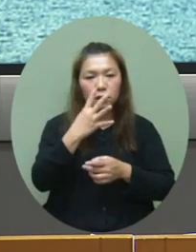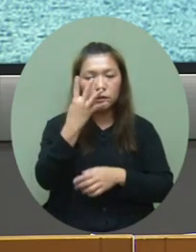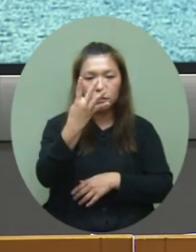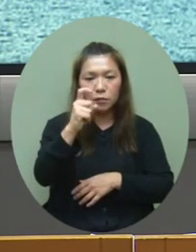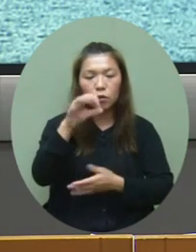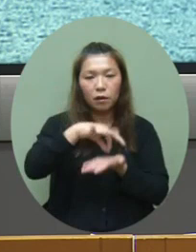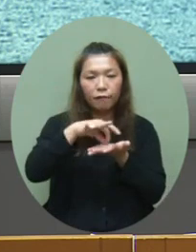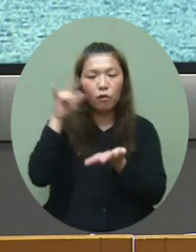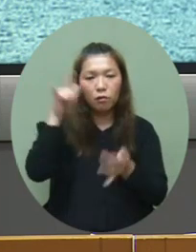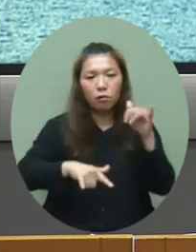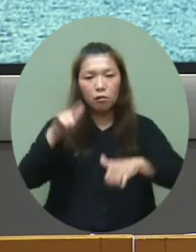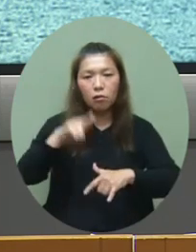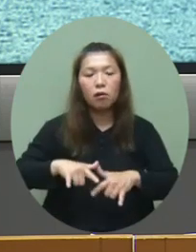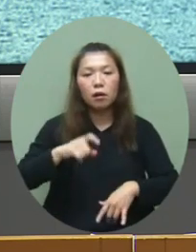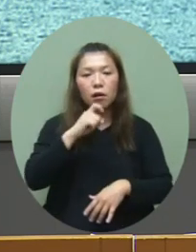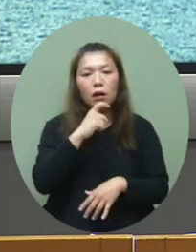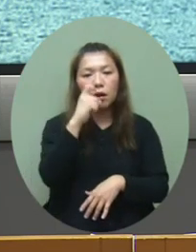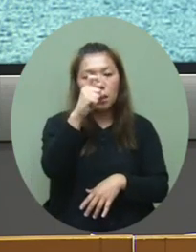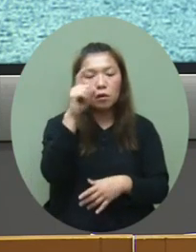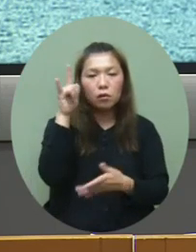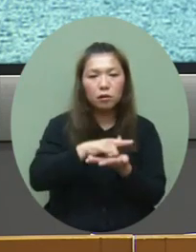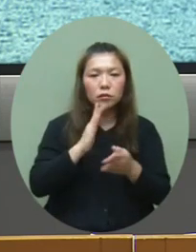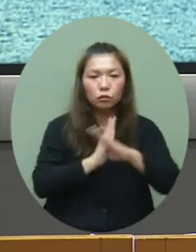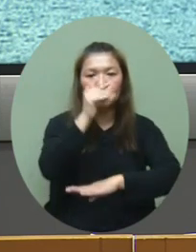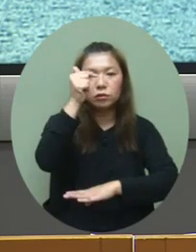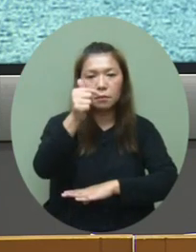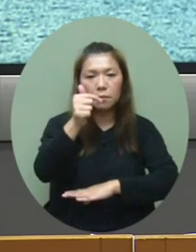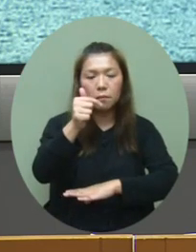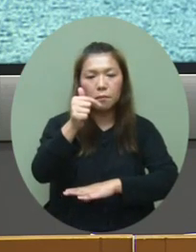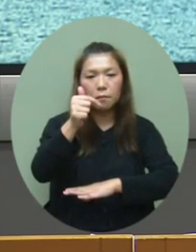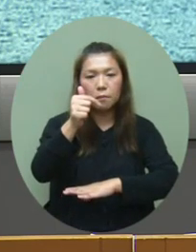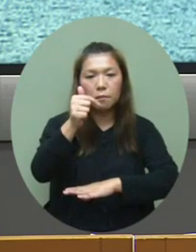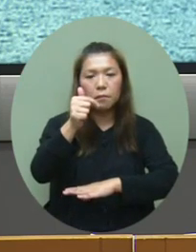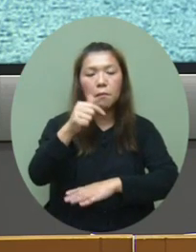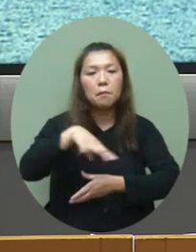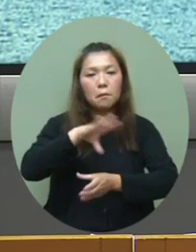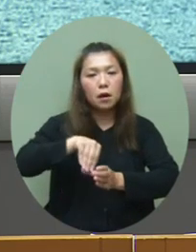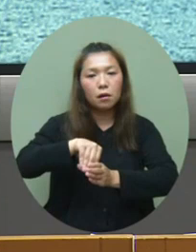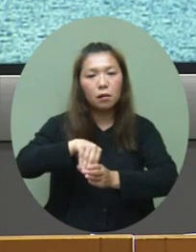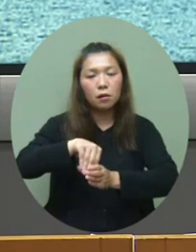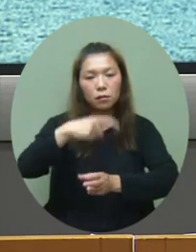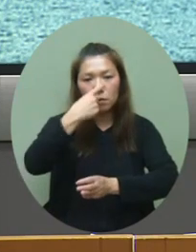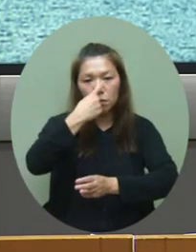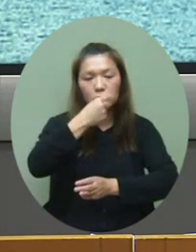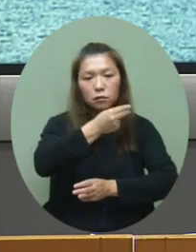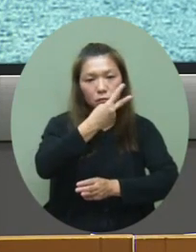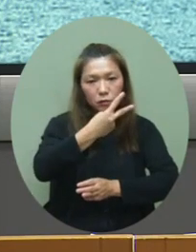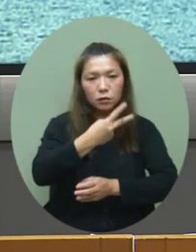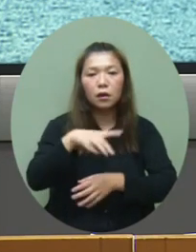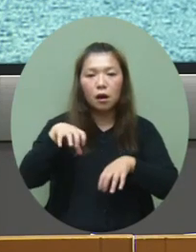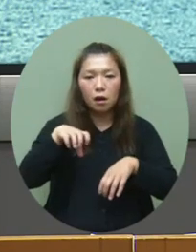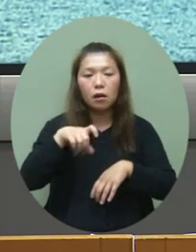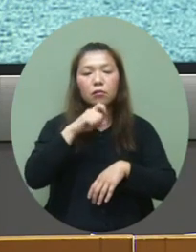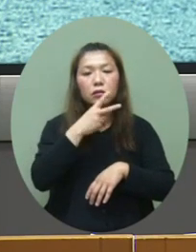方啦，咁包括有9個地方咧都輸入超過10宗個案嘅。 例如是英國就72宗，加拿